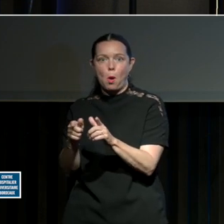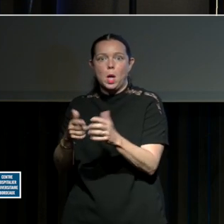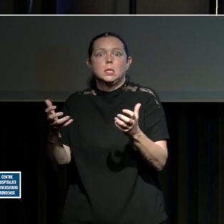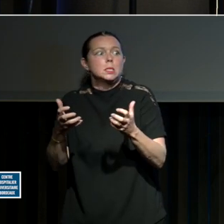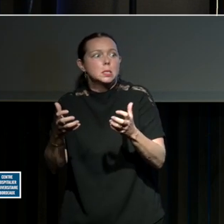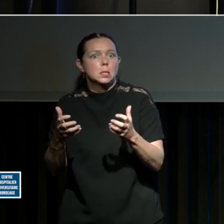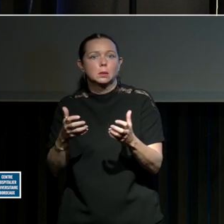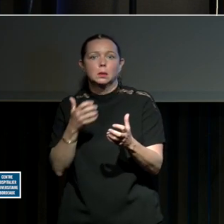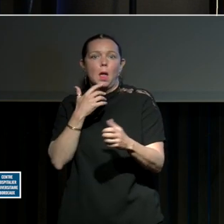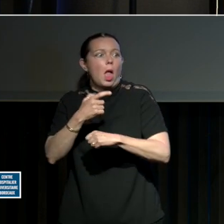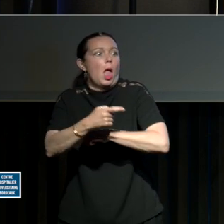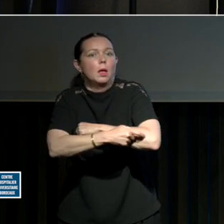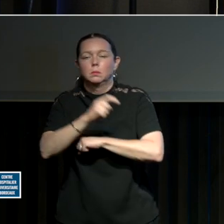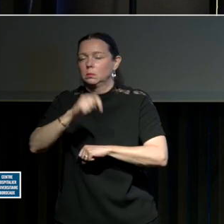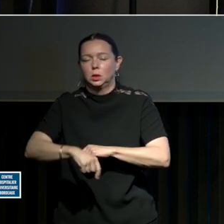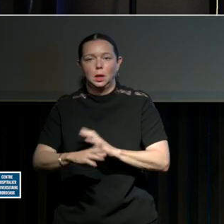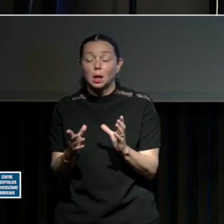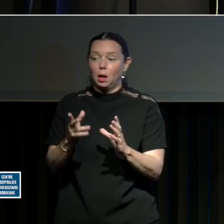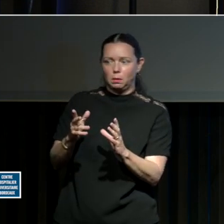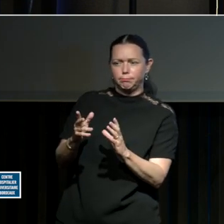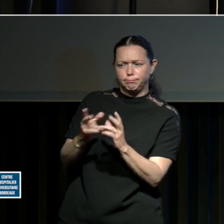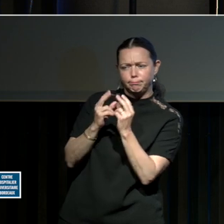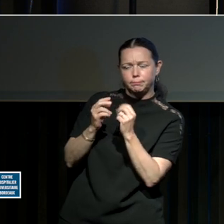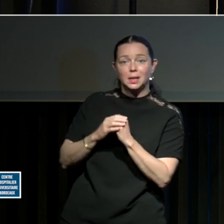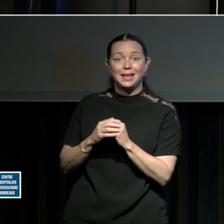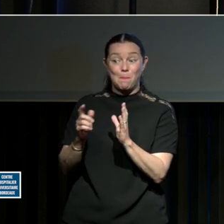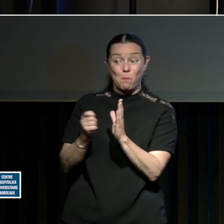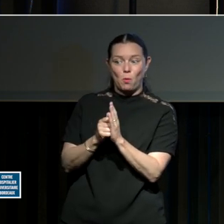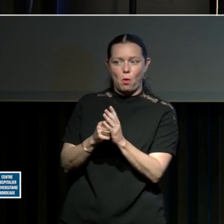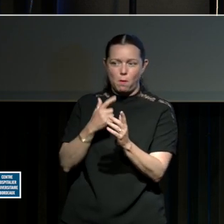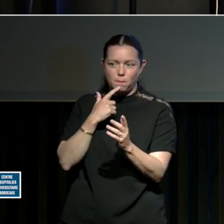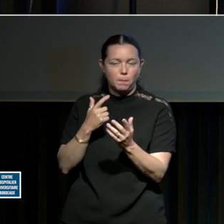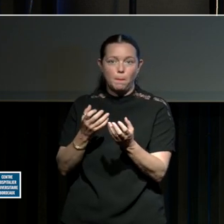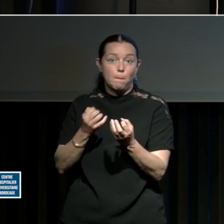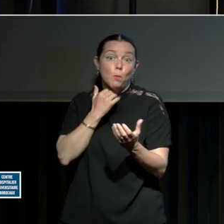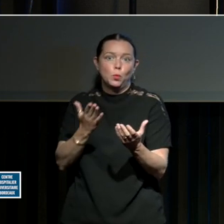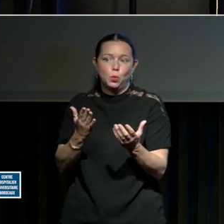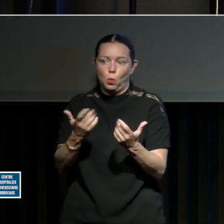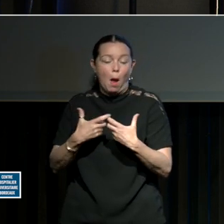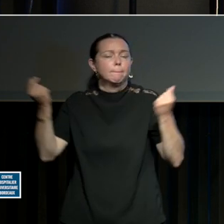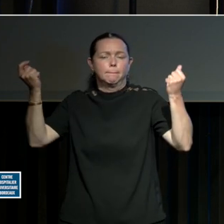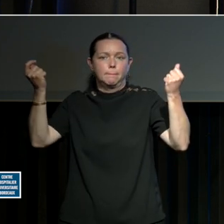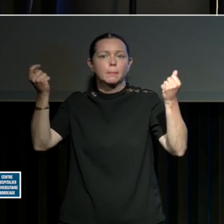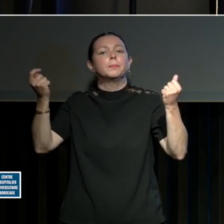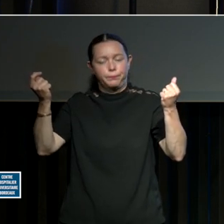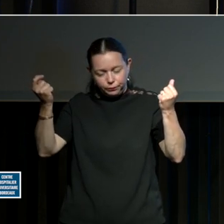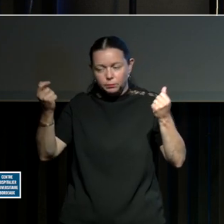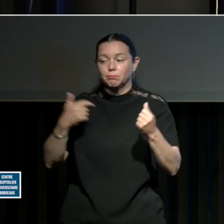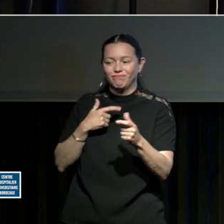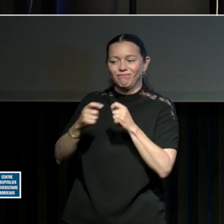également identifier des facteurs de vulnérabilité pour le développement de ces comportements et pour leur